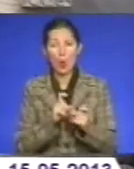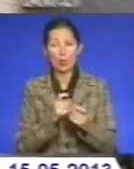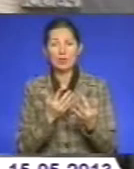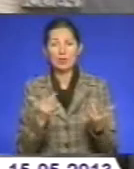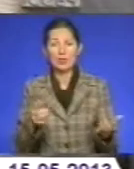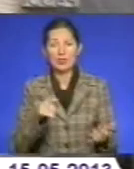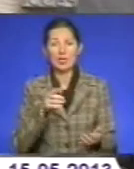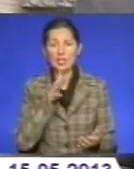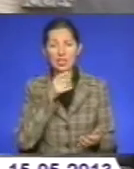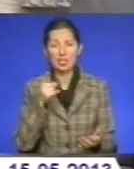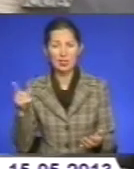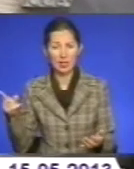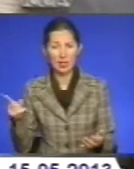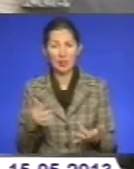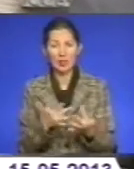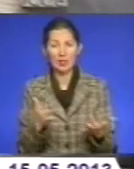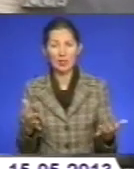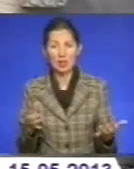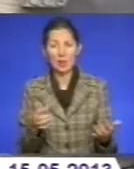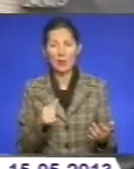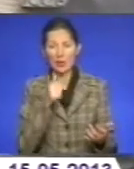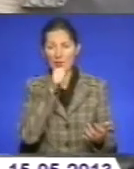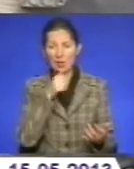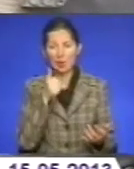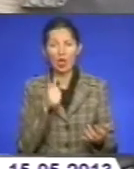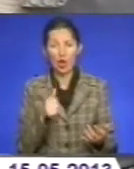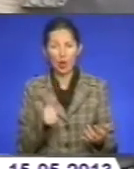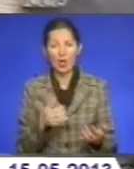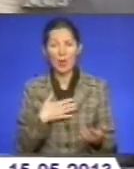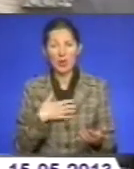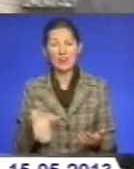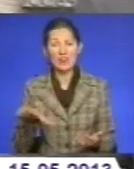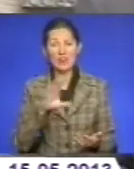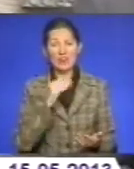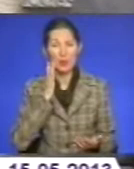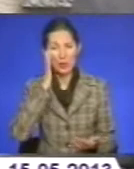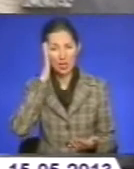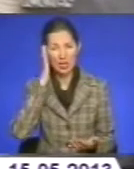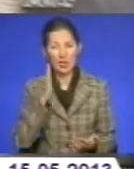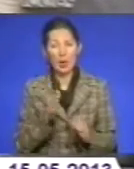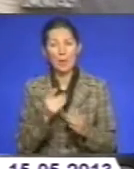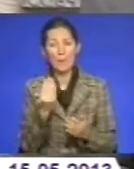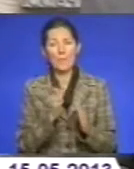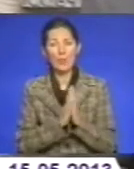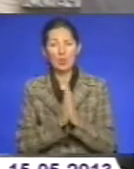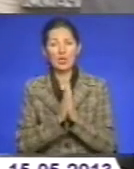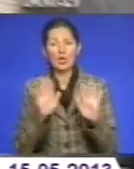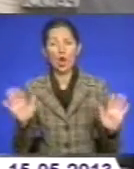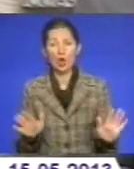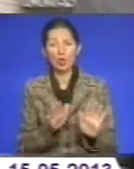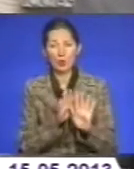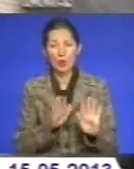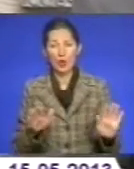часи, в різні періоди, в різні віки. Ми всі мріяли, ми молились, ми оспівали,